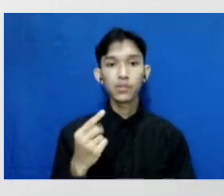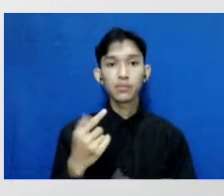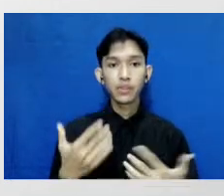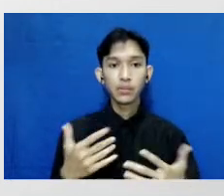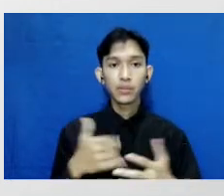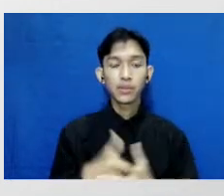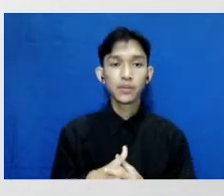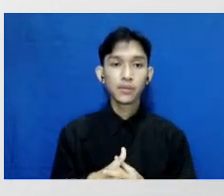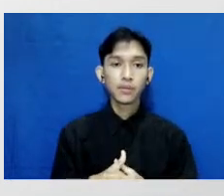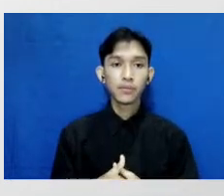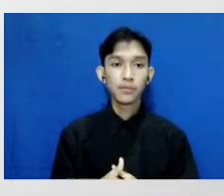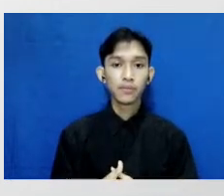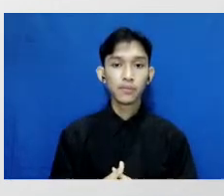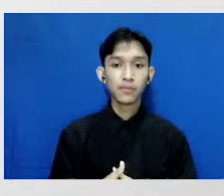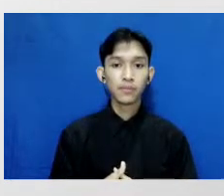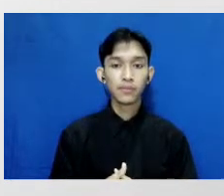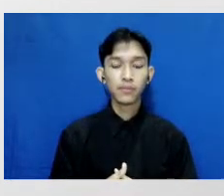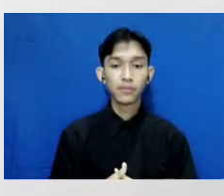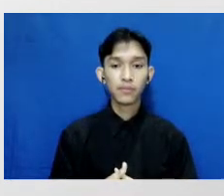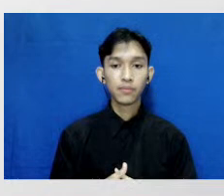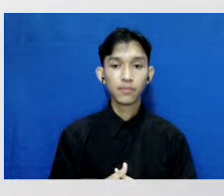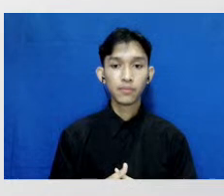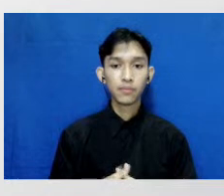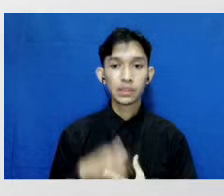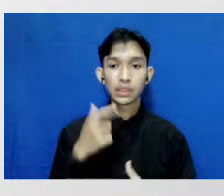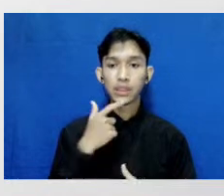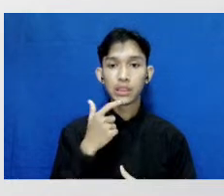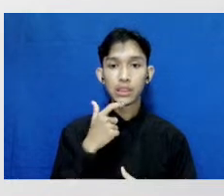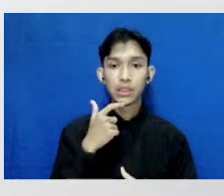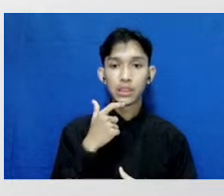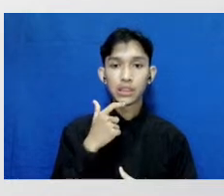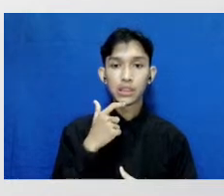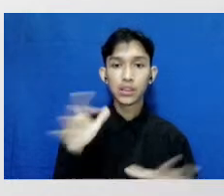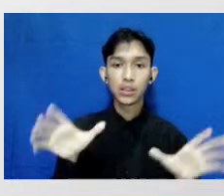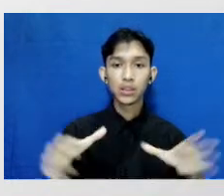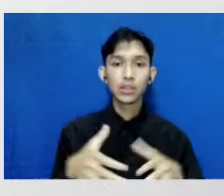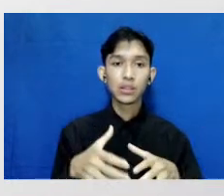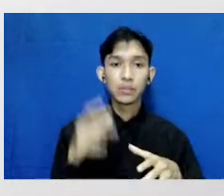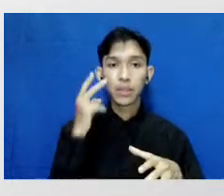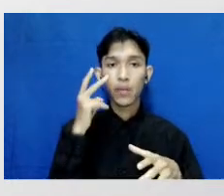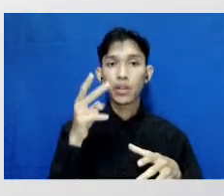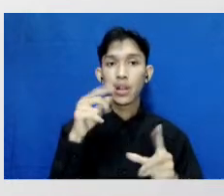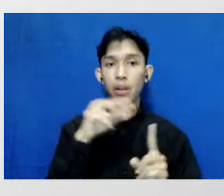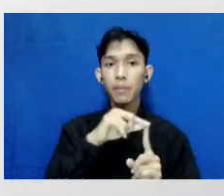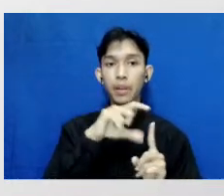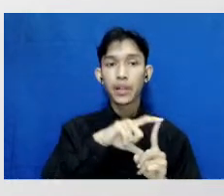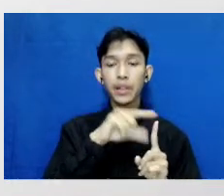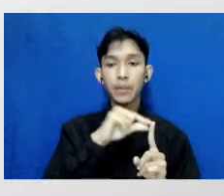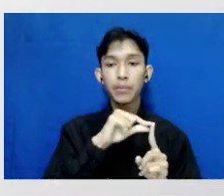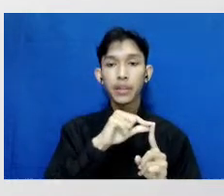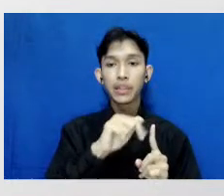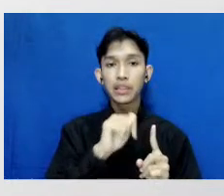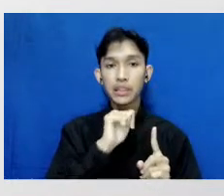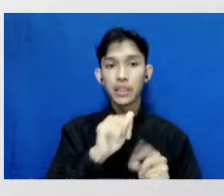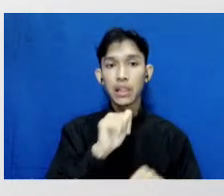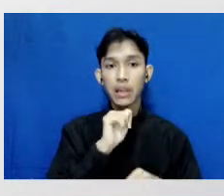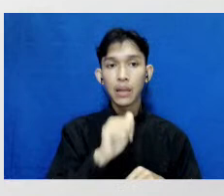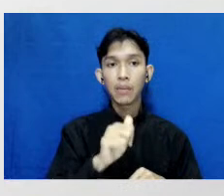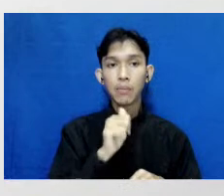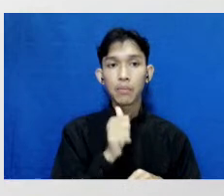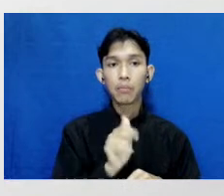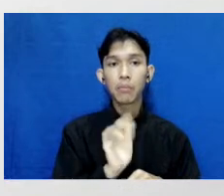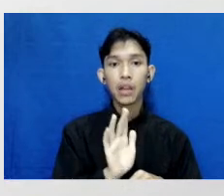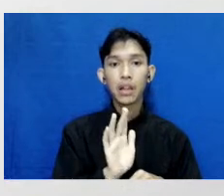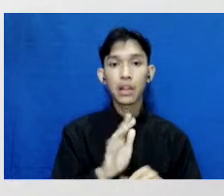krusial adalah terkait komisi pengawasan PDP ini. Siapa yang akan